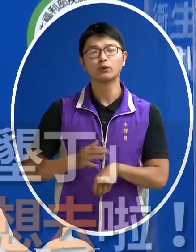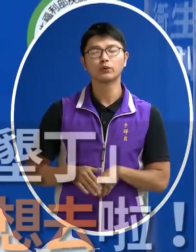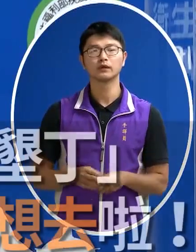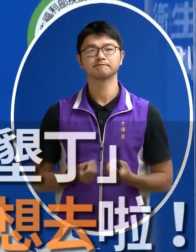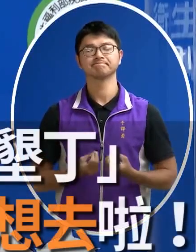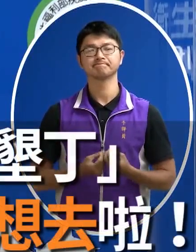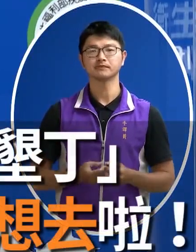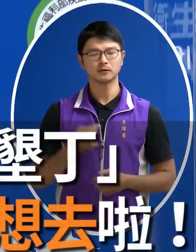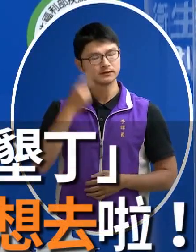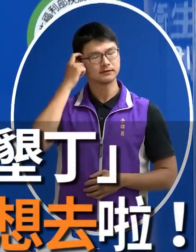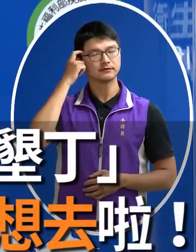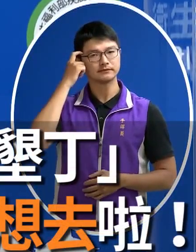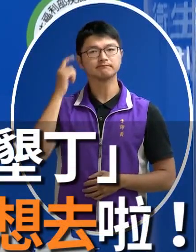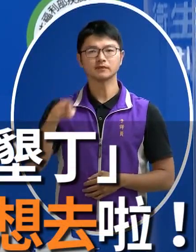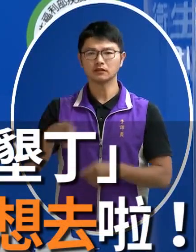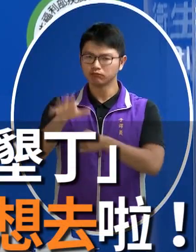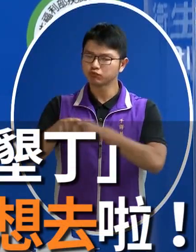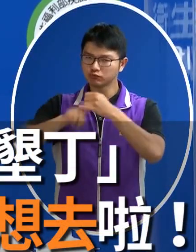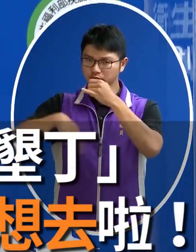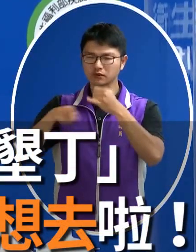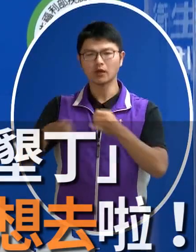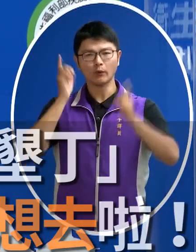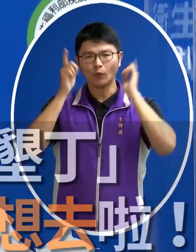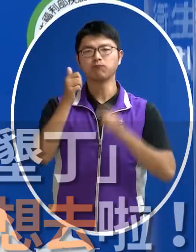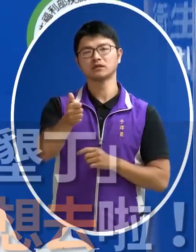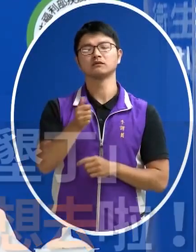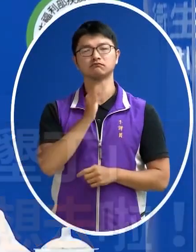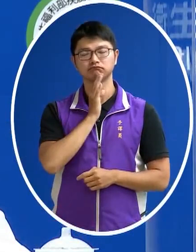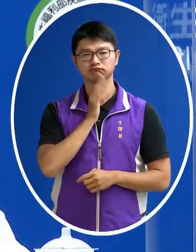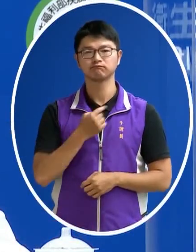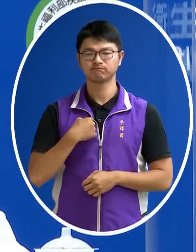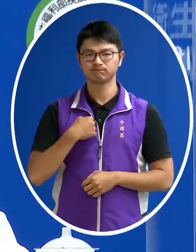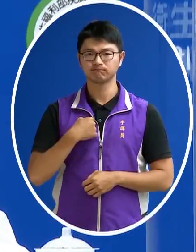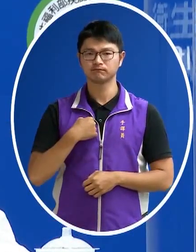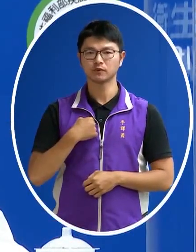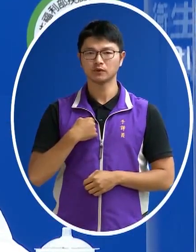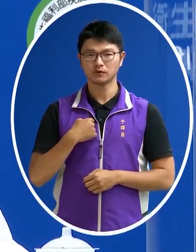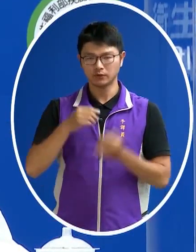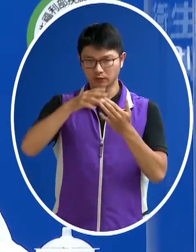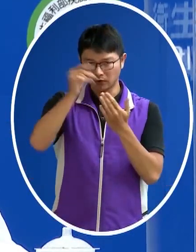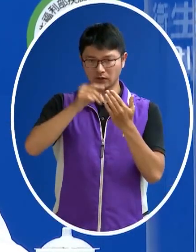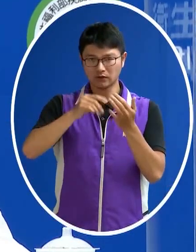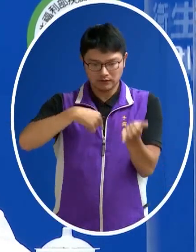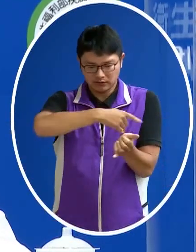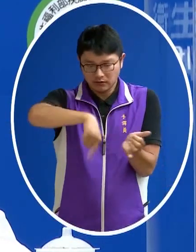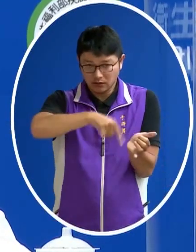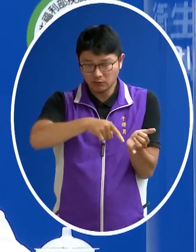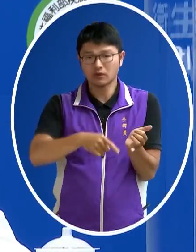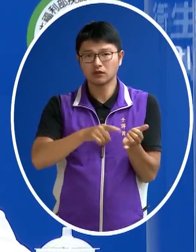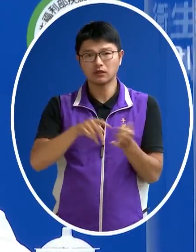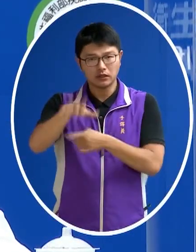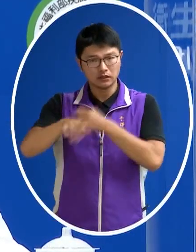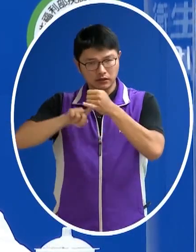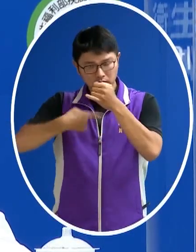哦，那我们有觉得就是说，肯定应该是都很好玩，哦，所以我们就从最南端哈，也示范一下我们